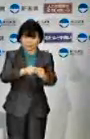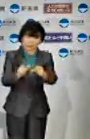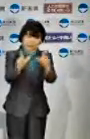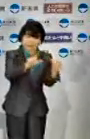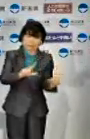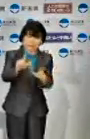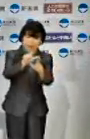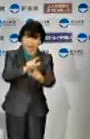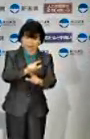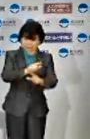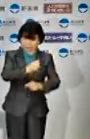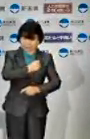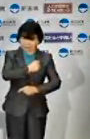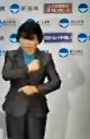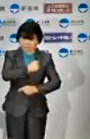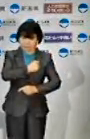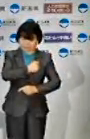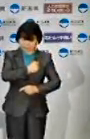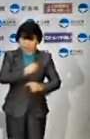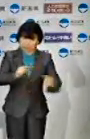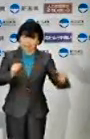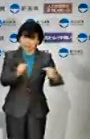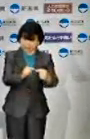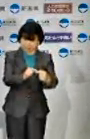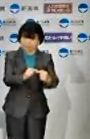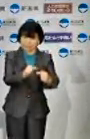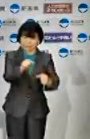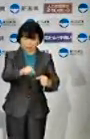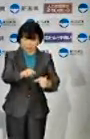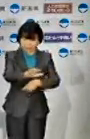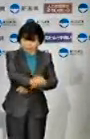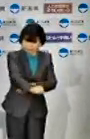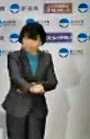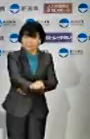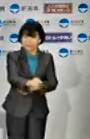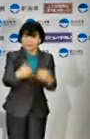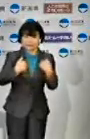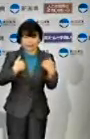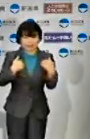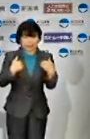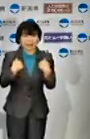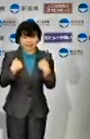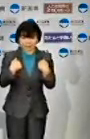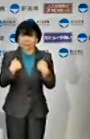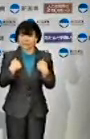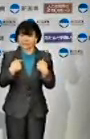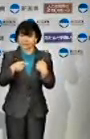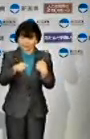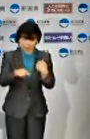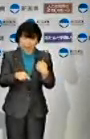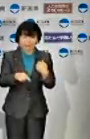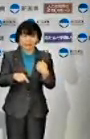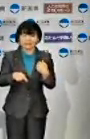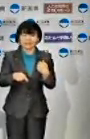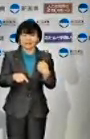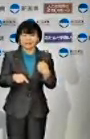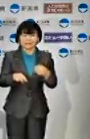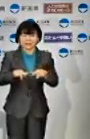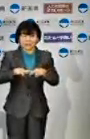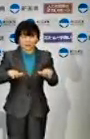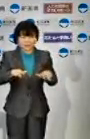経済の生命線であるというところで、これはしっかり確保していかなければならないというのは、これはもう行政の使命